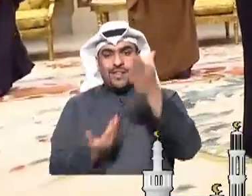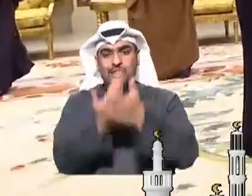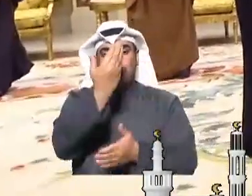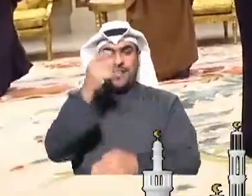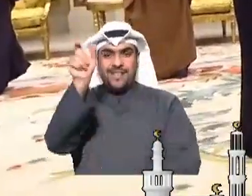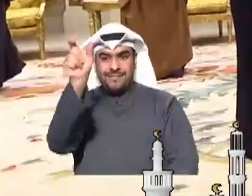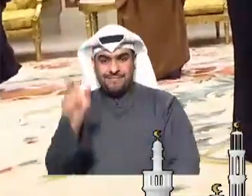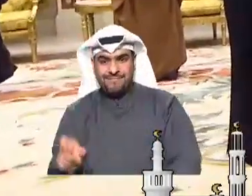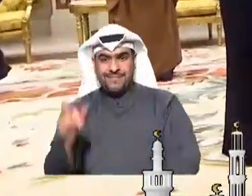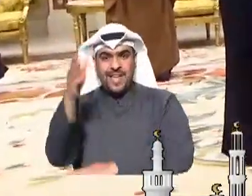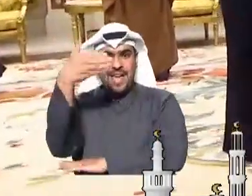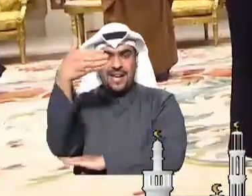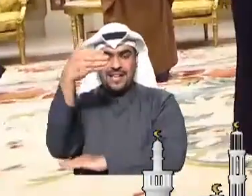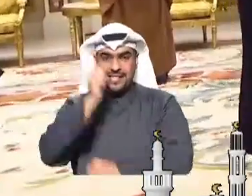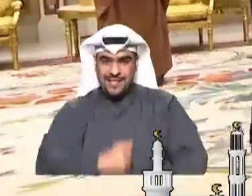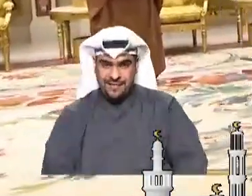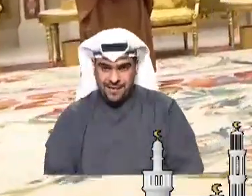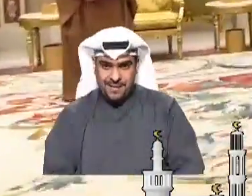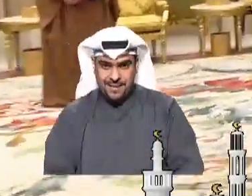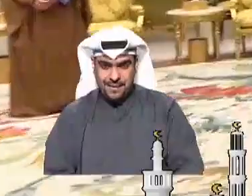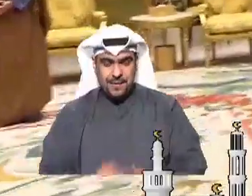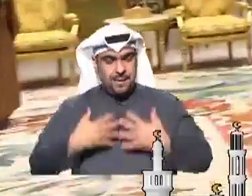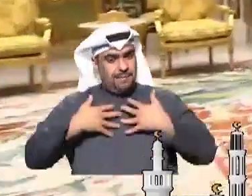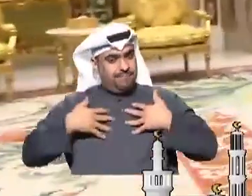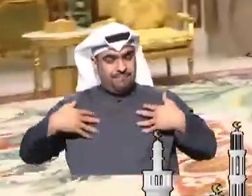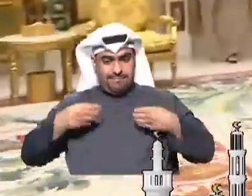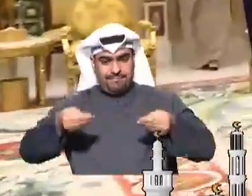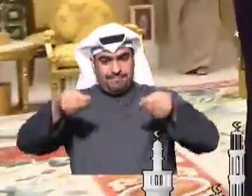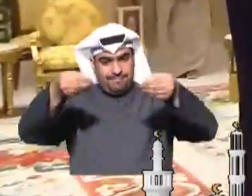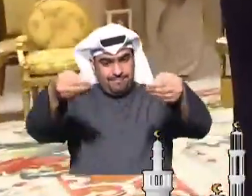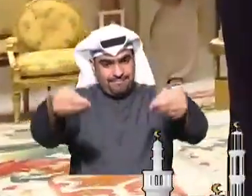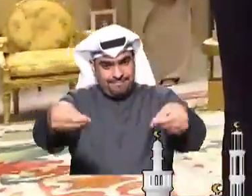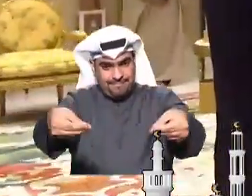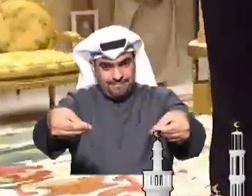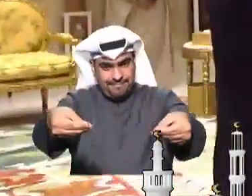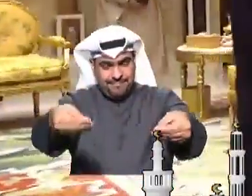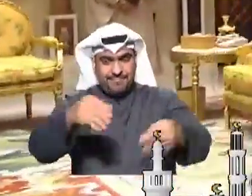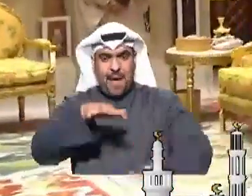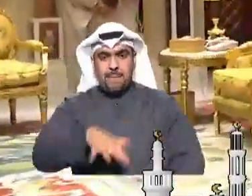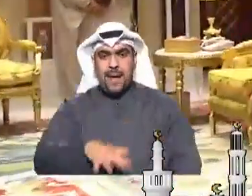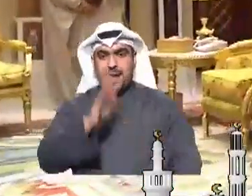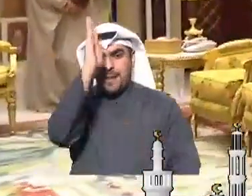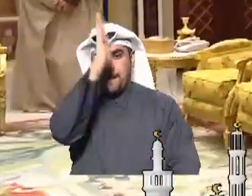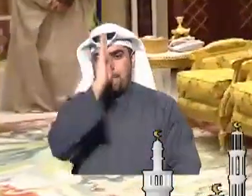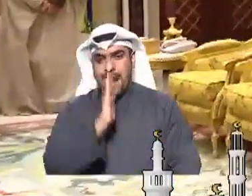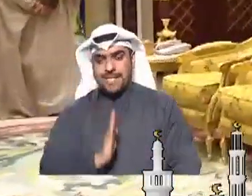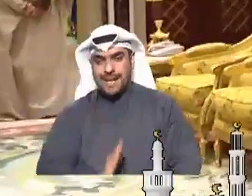to the state of Kuwait. شرف لي أن أقدم الفاقة اعتمادي كسفير البرازيل لدولة الكويت.